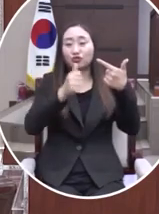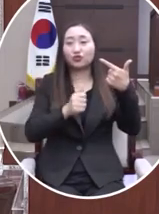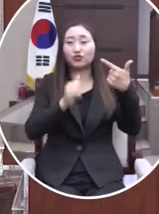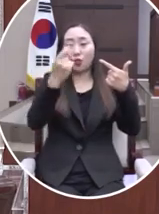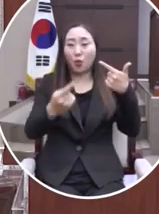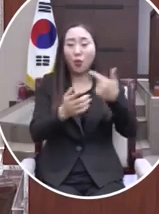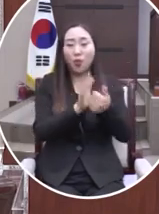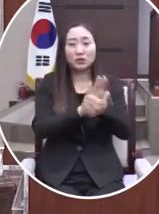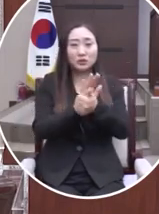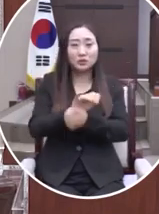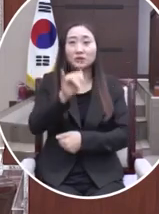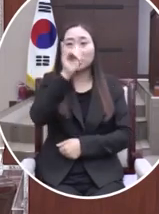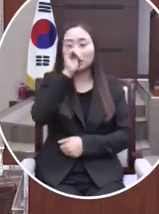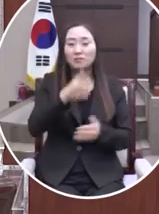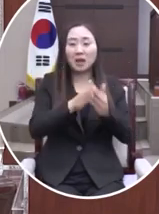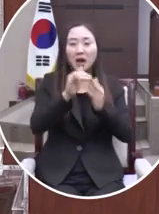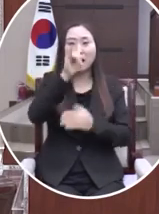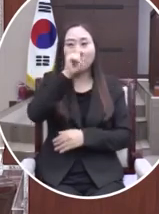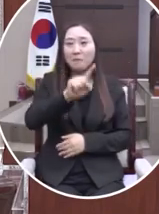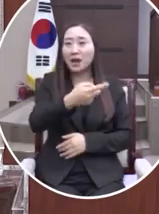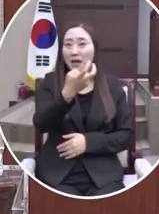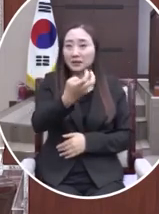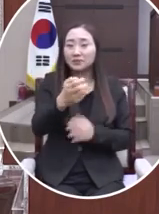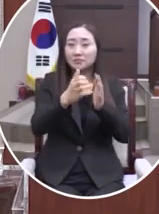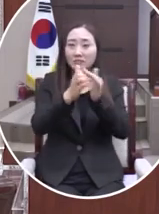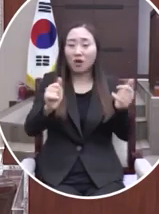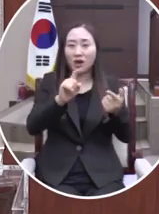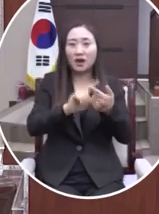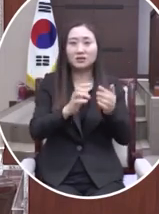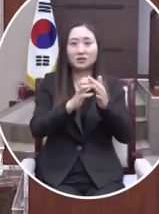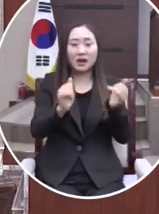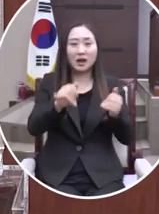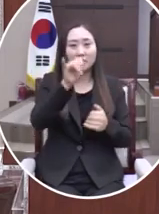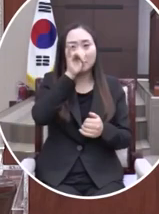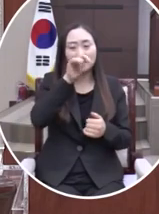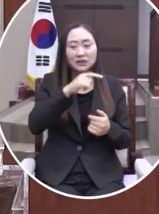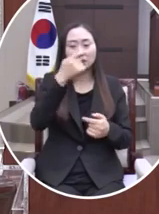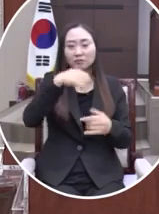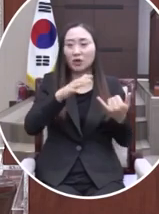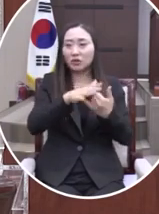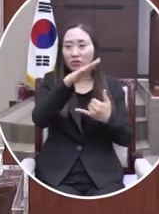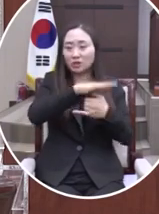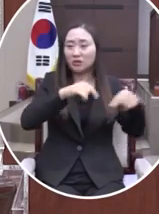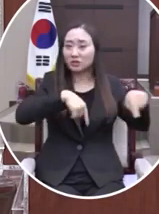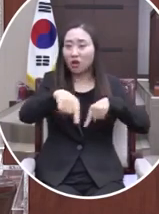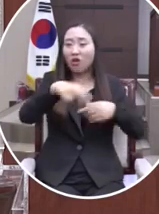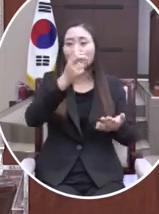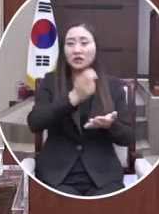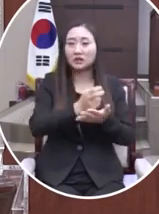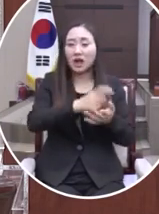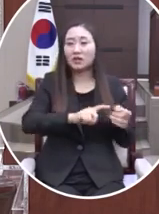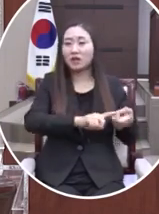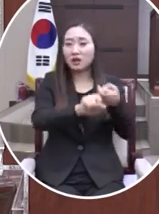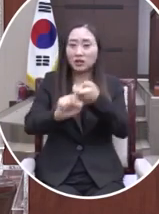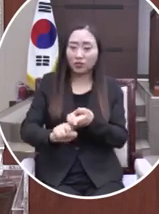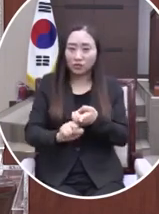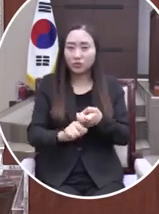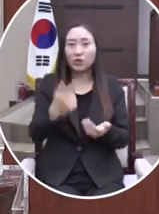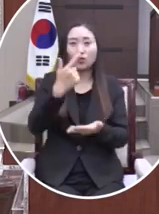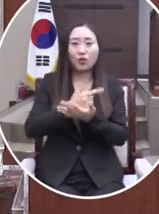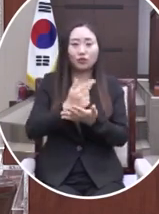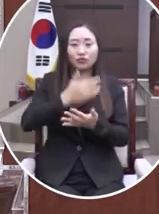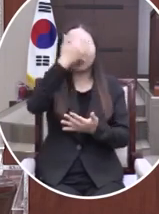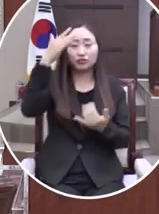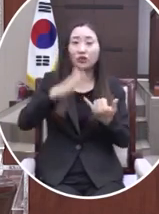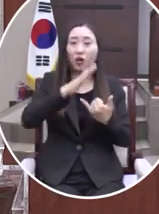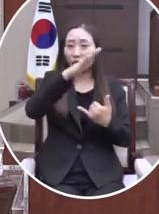지원, 120여 명의 인적자원을 갖춘 노원 청년정책 네트워크 등 노원구는 다양한